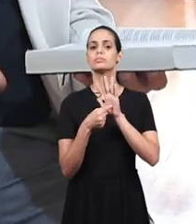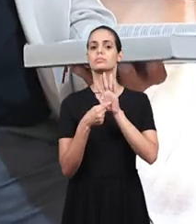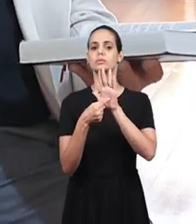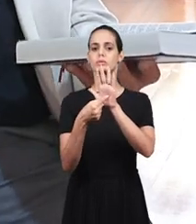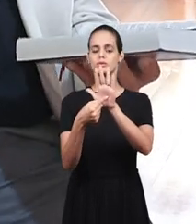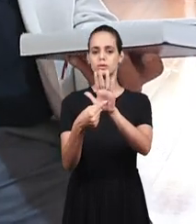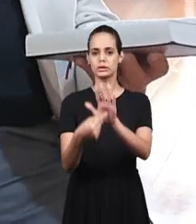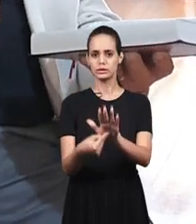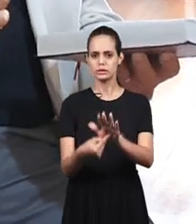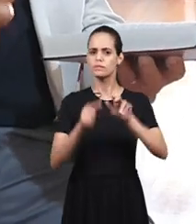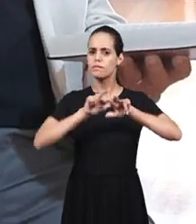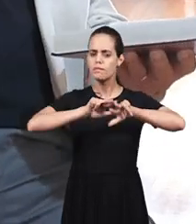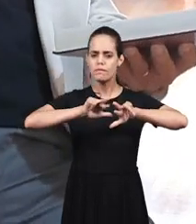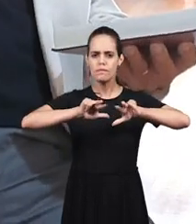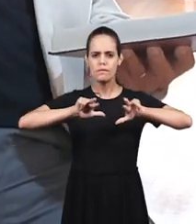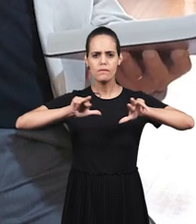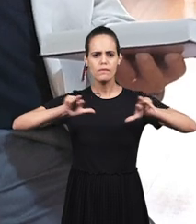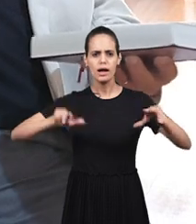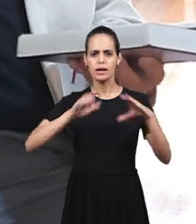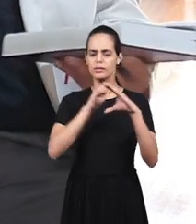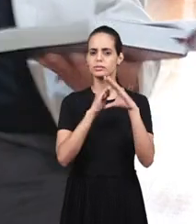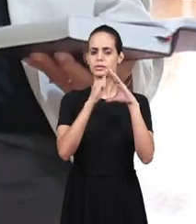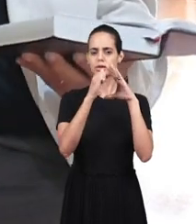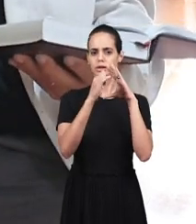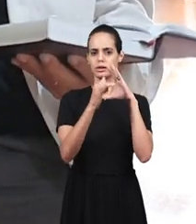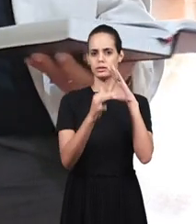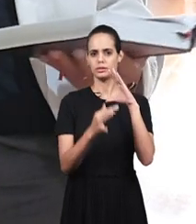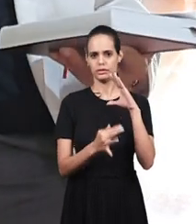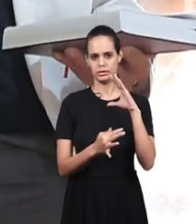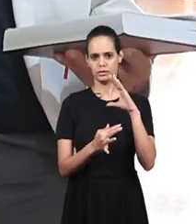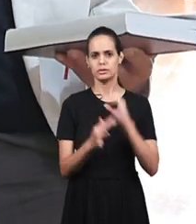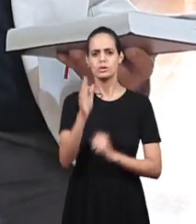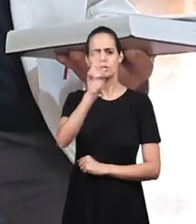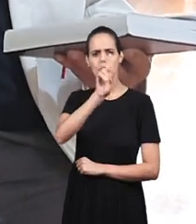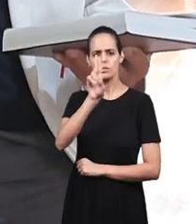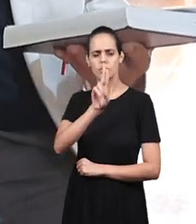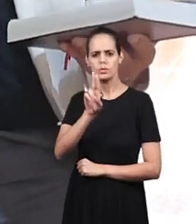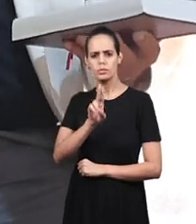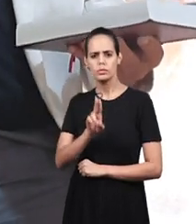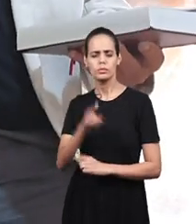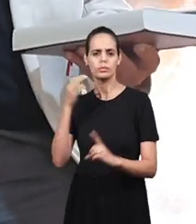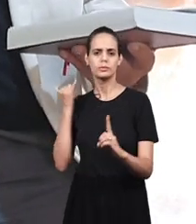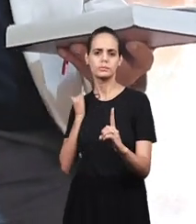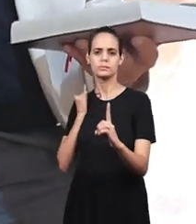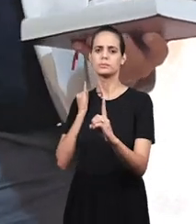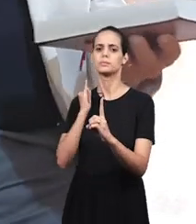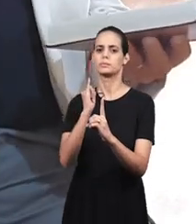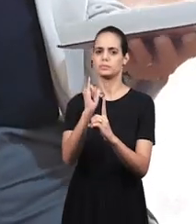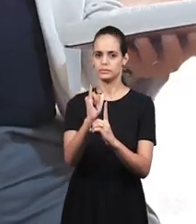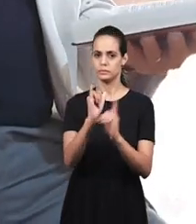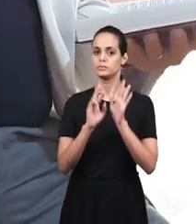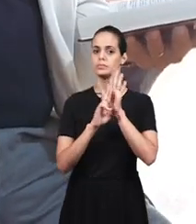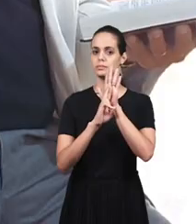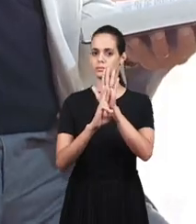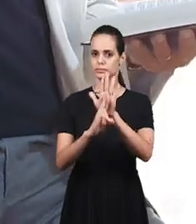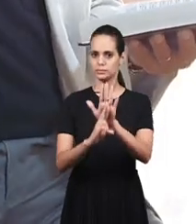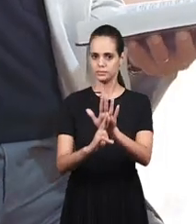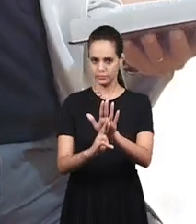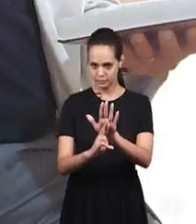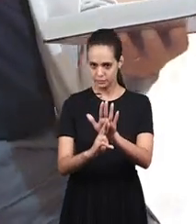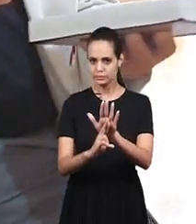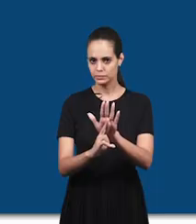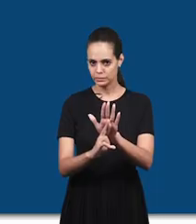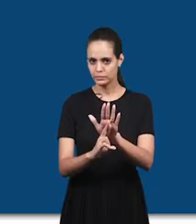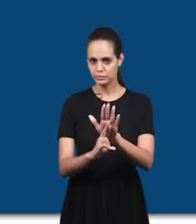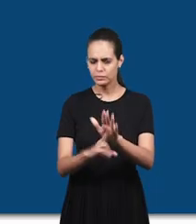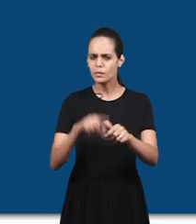pas revenir sur ce sujet, mais je veux finir ici en montrant des divers aspects